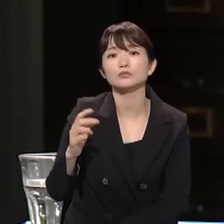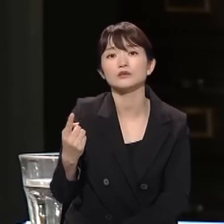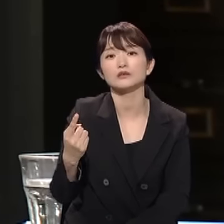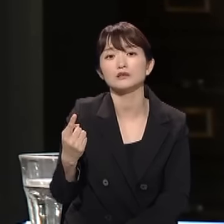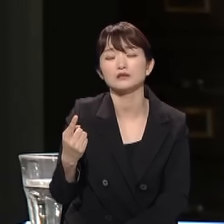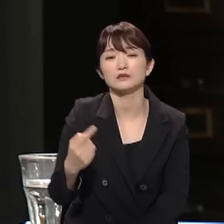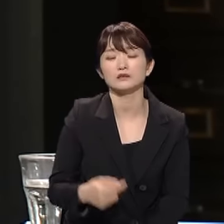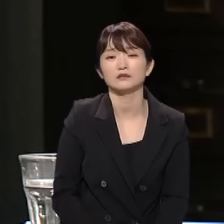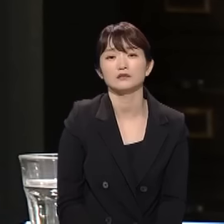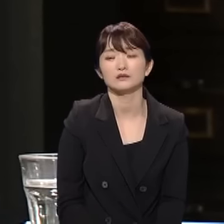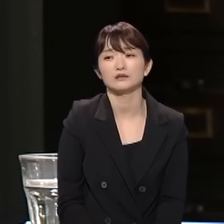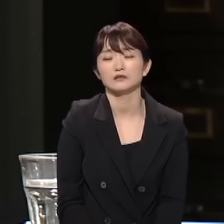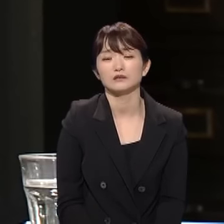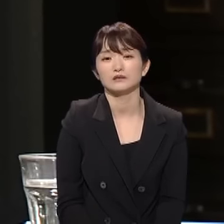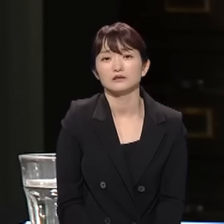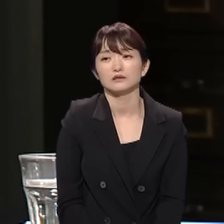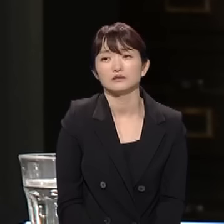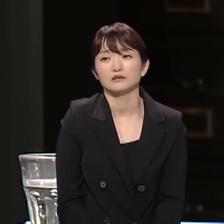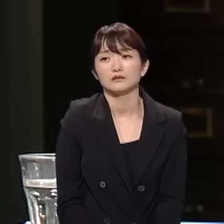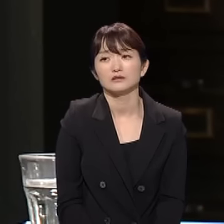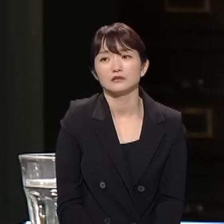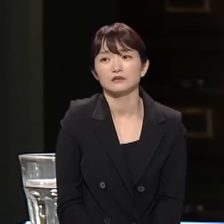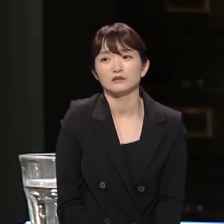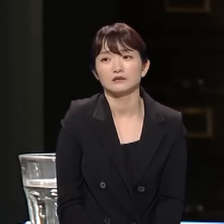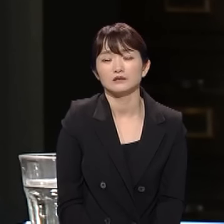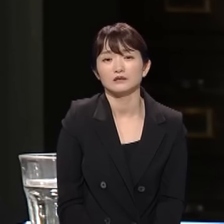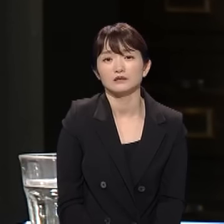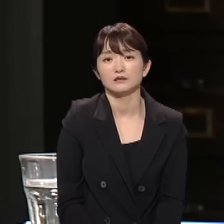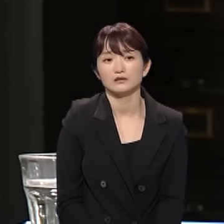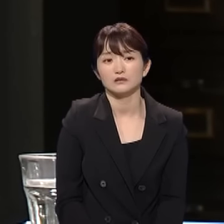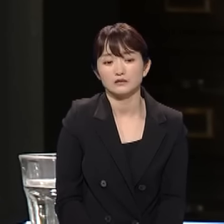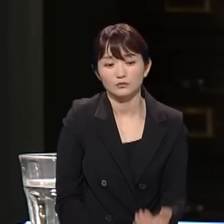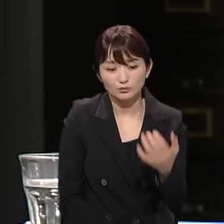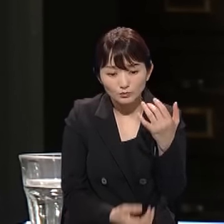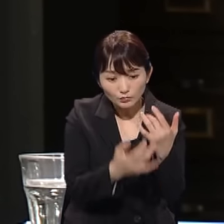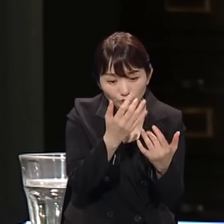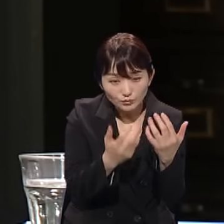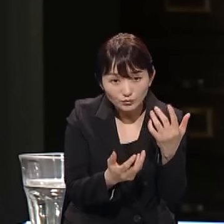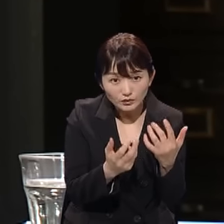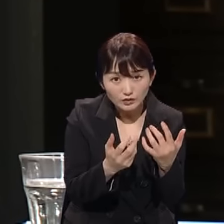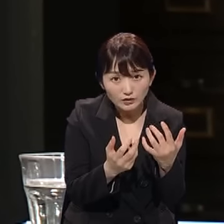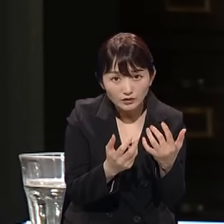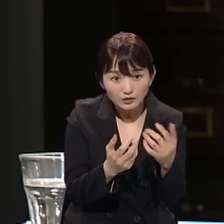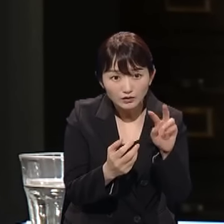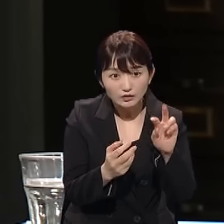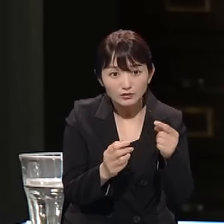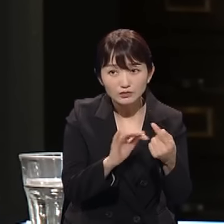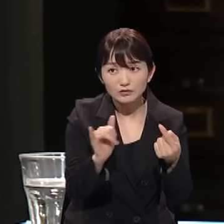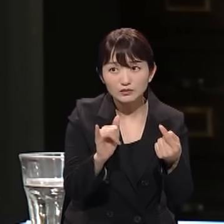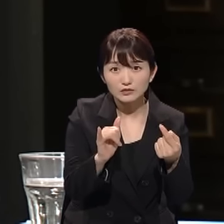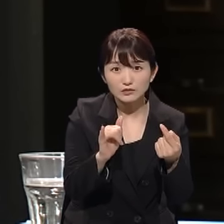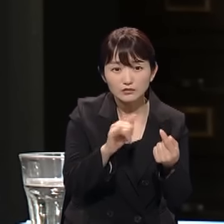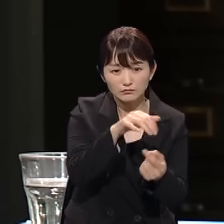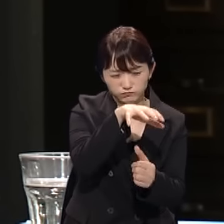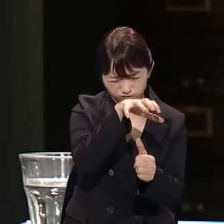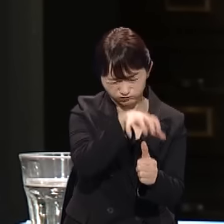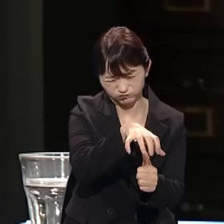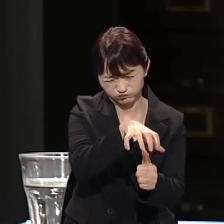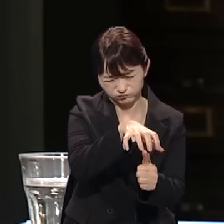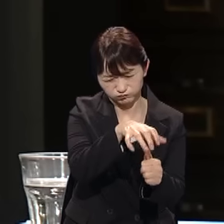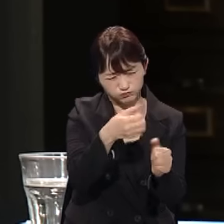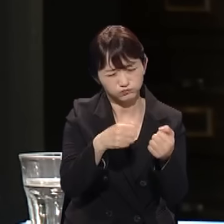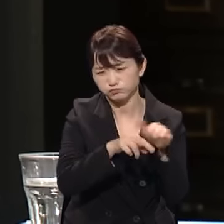그러니까 박 변호사님 그거잖아요. 네. 이게 불이 갑자기 푹 나고 나서 21분은 그냥 거기서 발이 묶였다는 거 아닙니까?